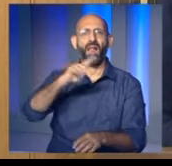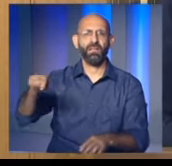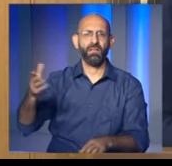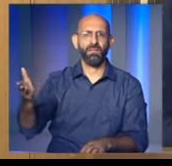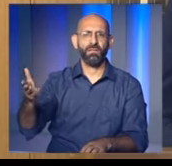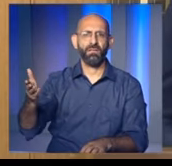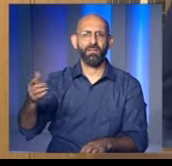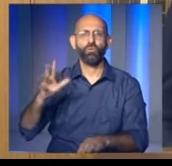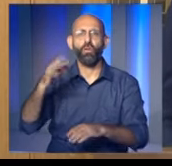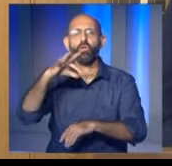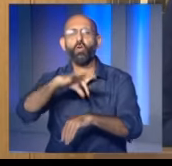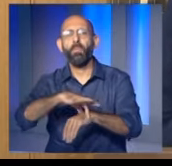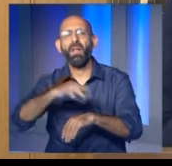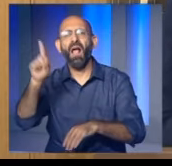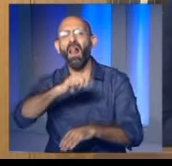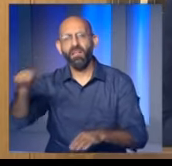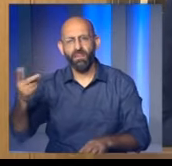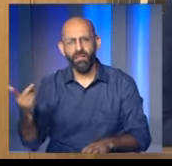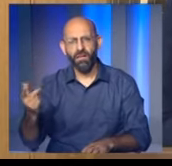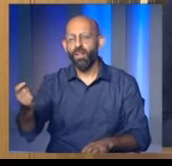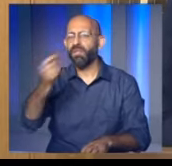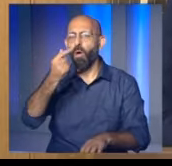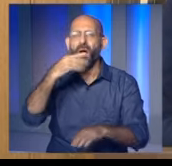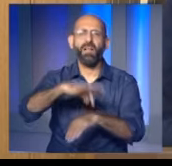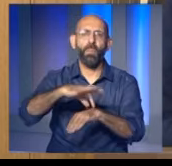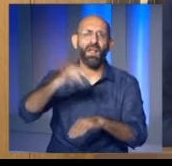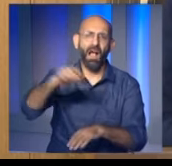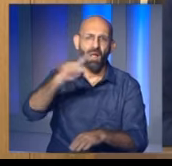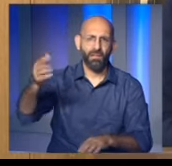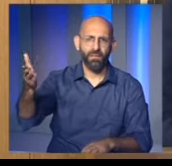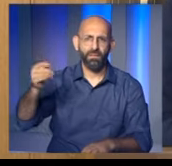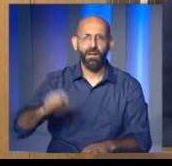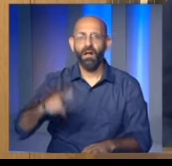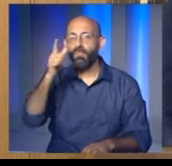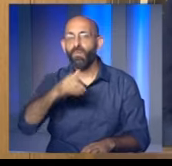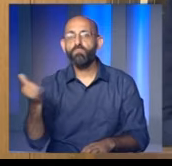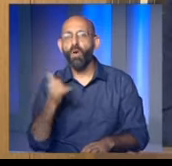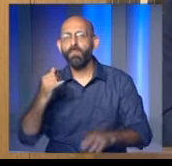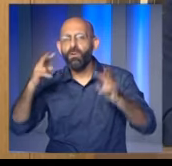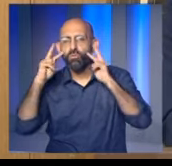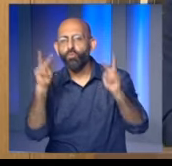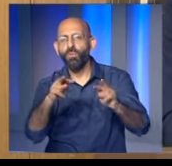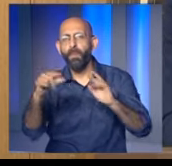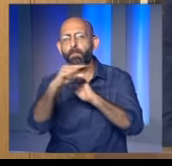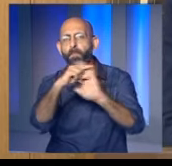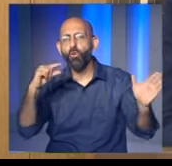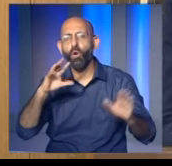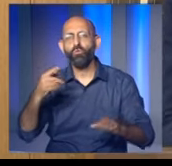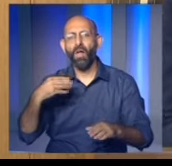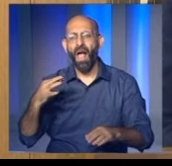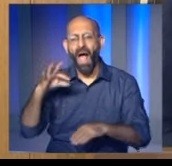أحيانا والتشهير أحيانا بأخطاء طبية وغير أخطاء طبية، لذلك وجب أن نعيد